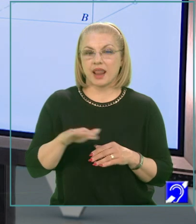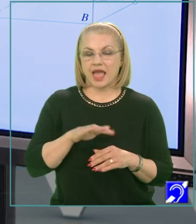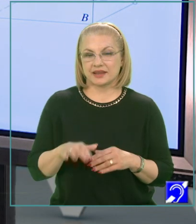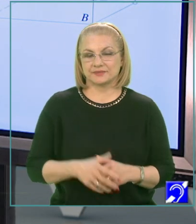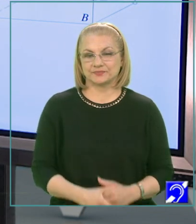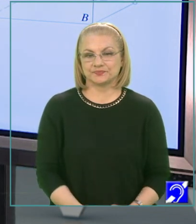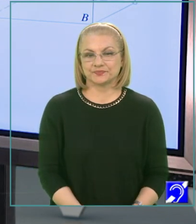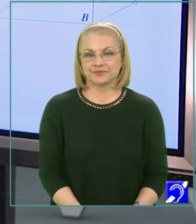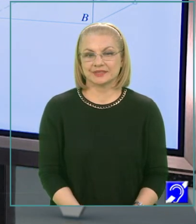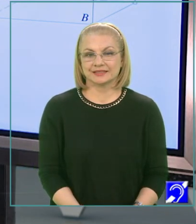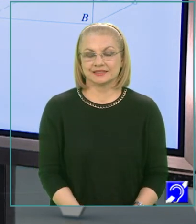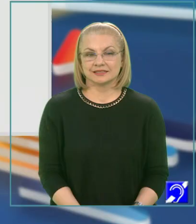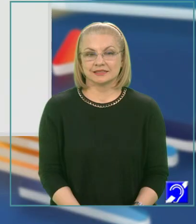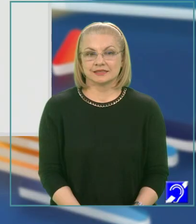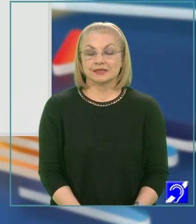Planul